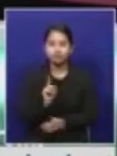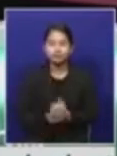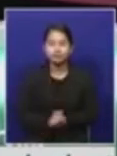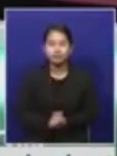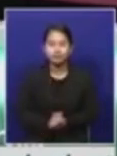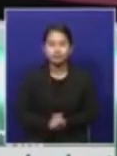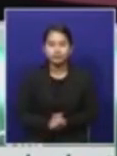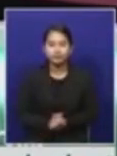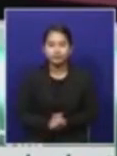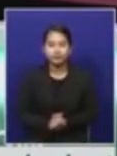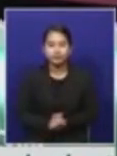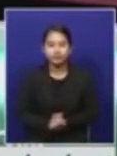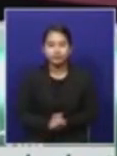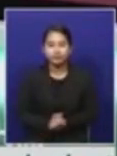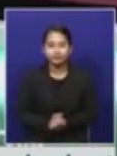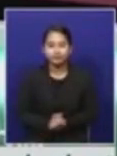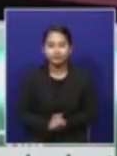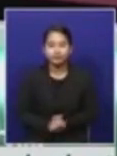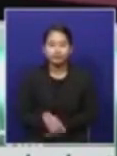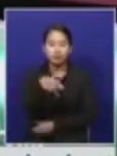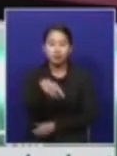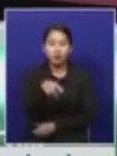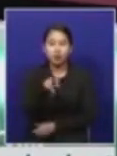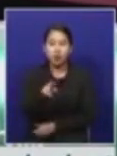โน้ทมีใบพ.ร.ก.